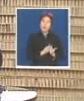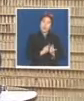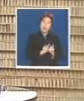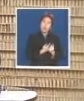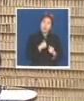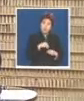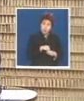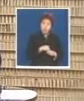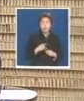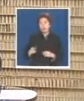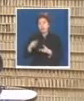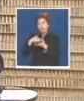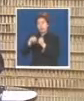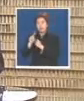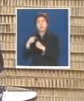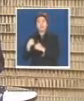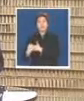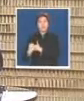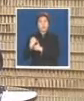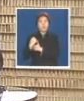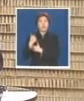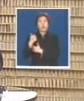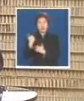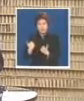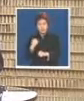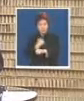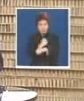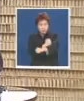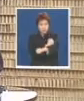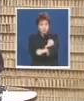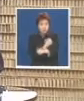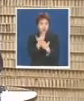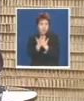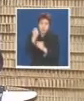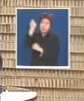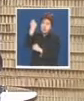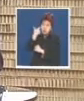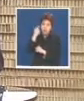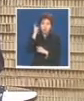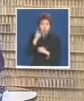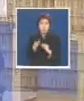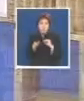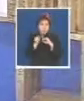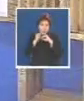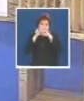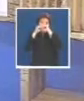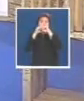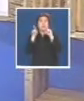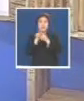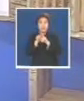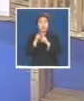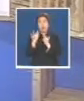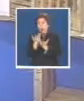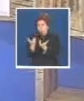ราะฉะนั้นขณะนี้ที่ได้มีการพูดคุยหารือกันก็คือว่าค่าแรงนั้นน่าจะมีการปรับไปตามค่าครองชีพที่สูงขึ้นก่อนจังหวะหนึ่งน